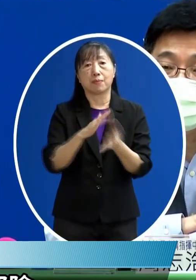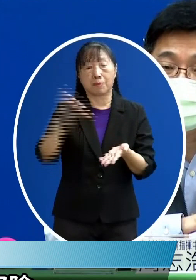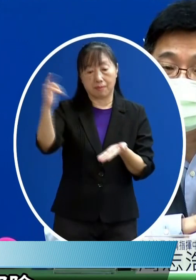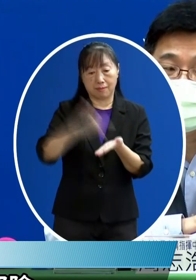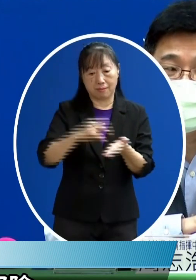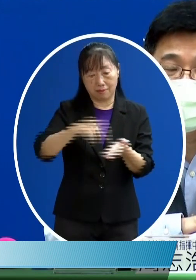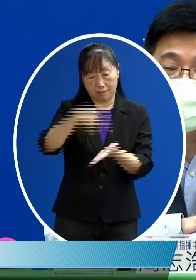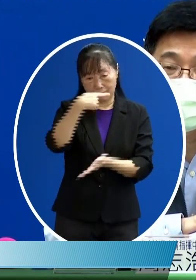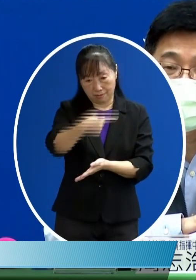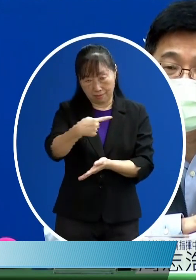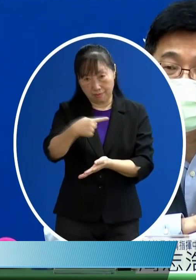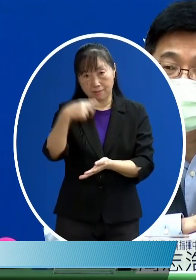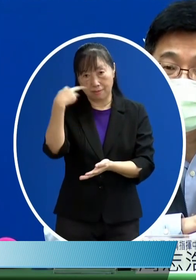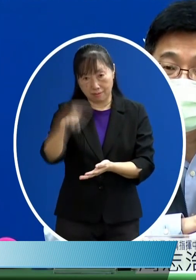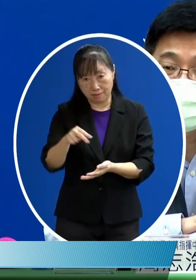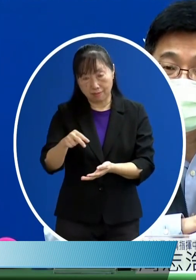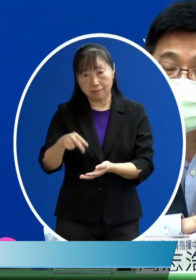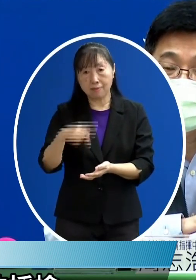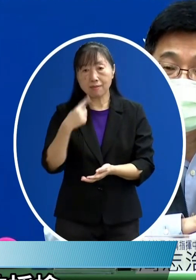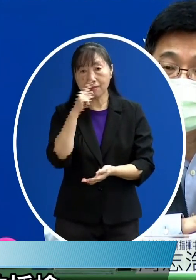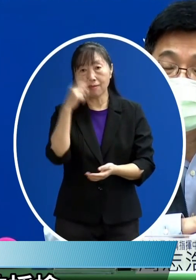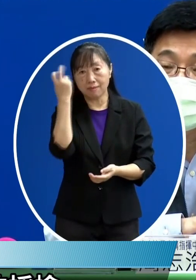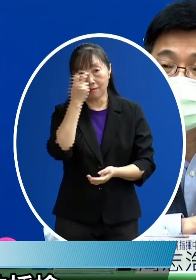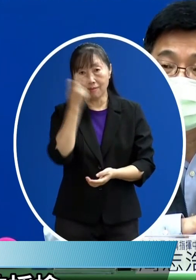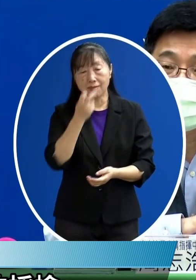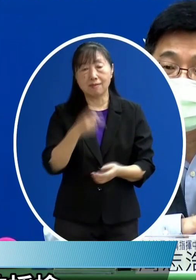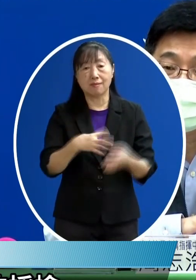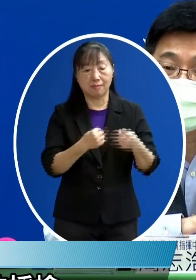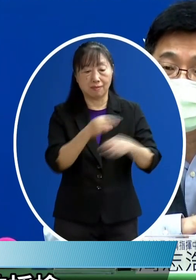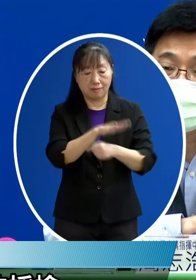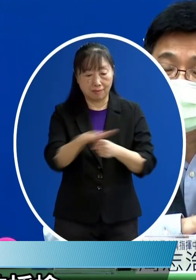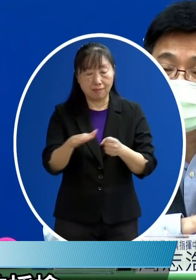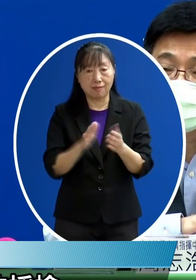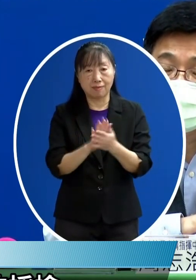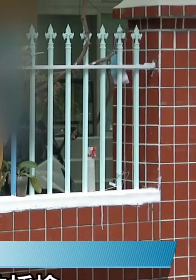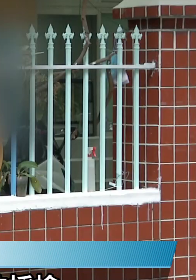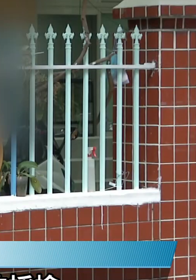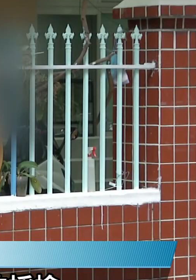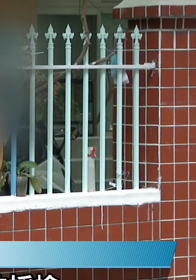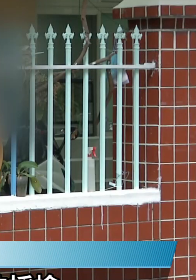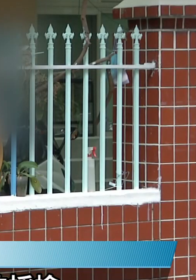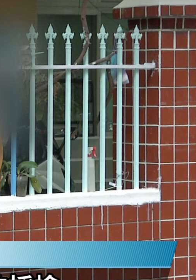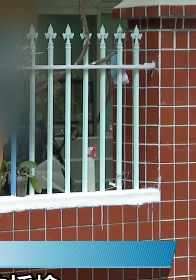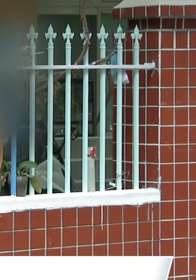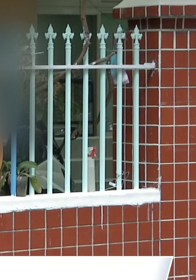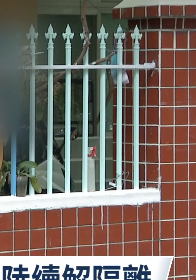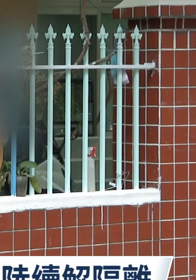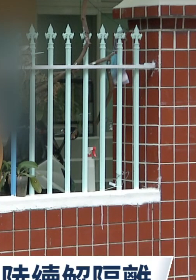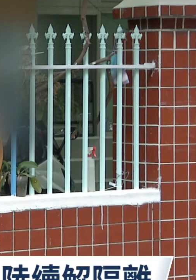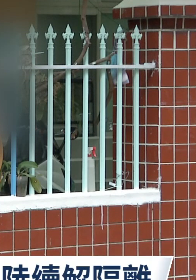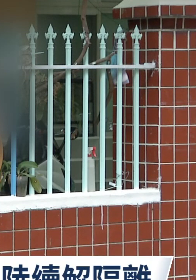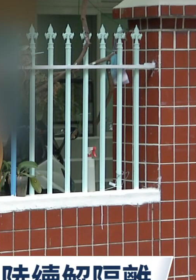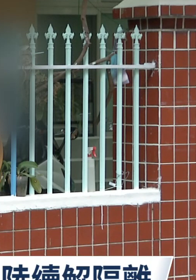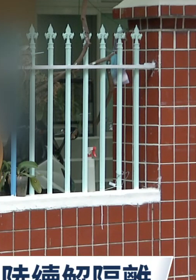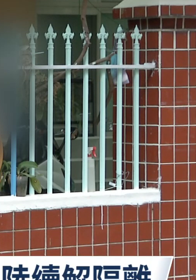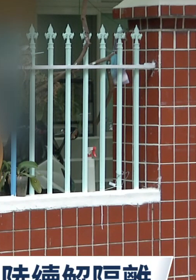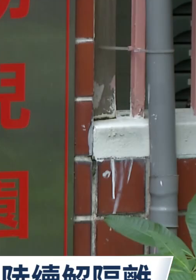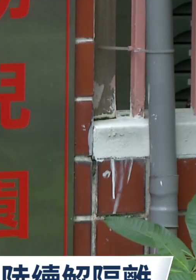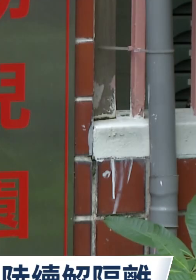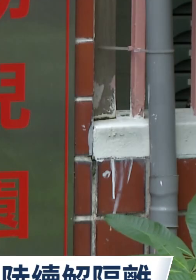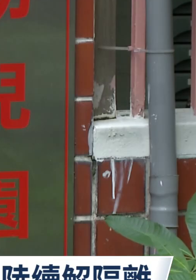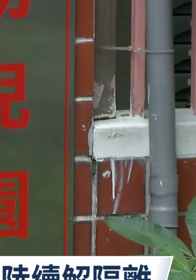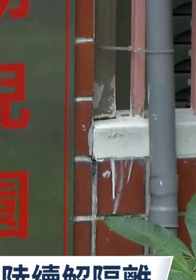第1次都阴，然后中间会再有快筛以及期满的时候的一个采检。 至于新北幼儿园群聚案，仍维